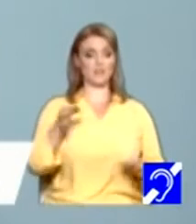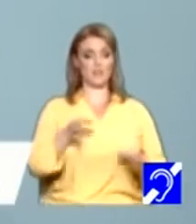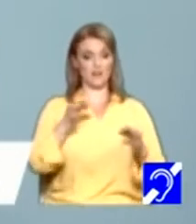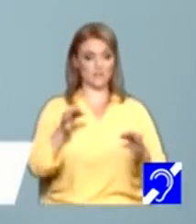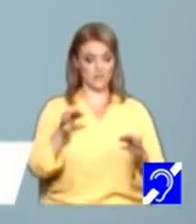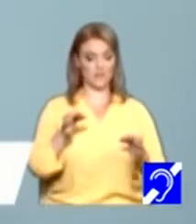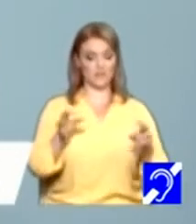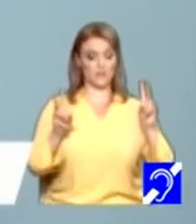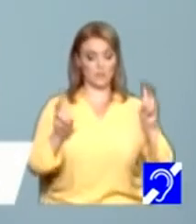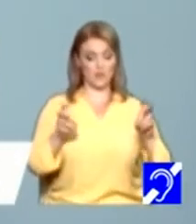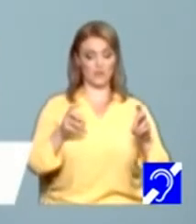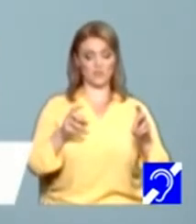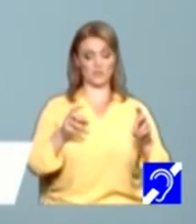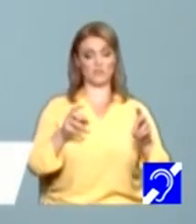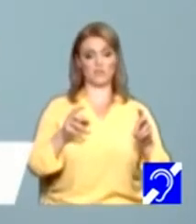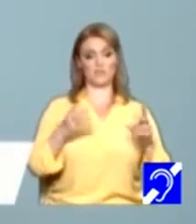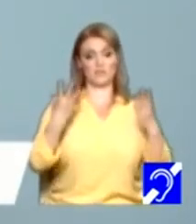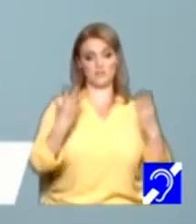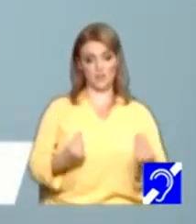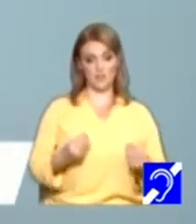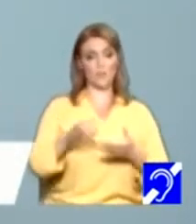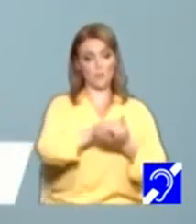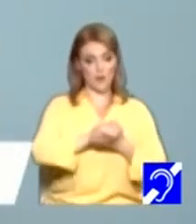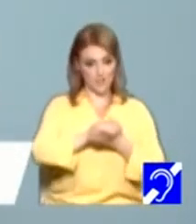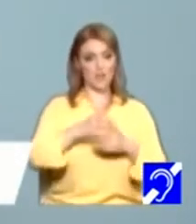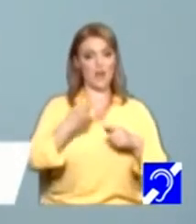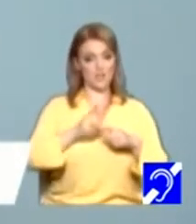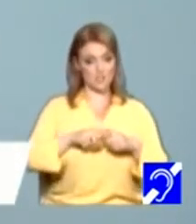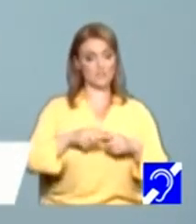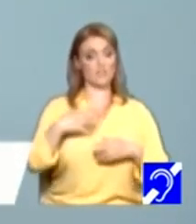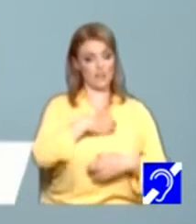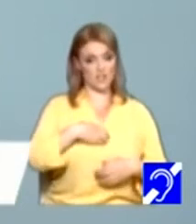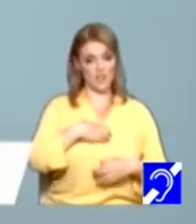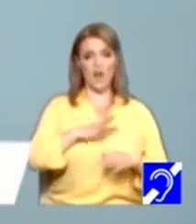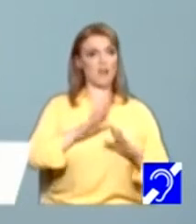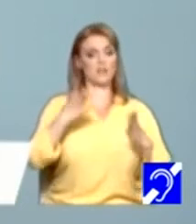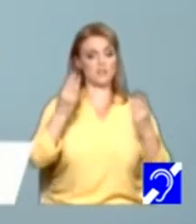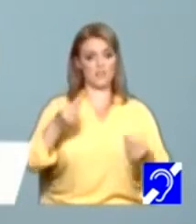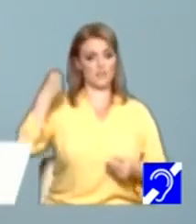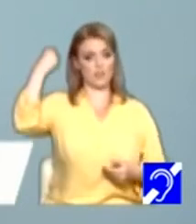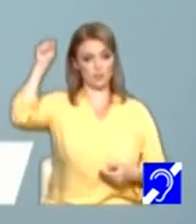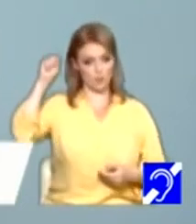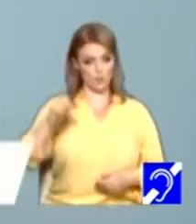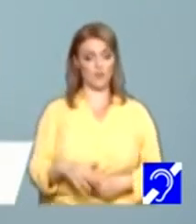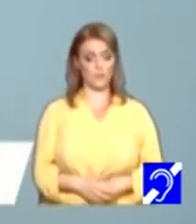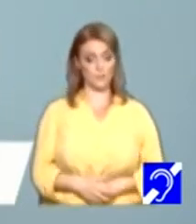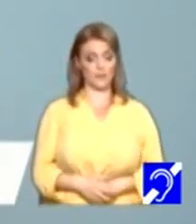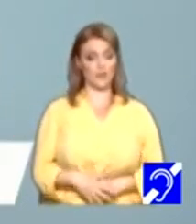numai victorie, a fost ziua păcii. Pentru mine asta contează, să nu se mai repete. Semnificația ei este